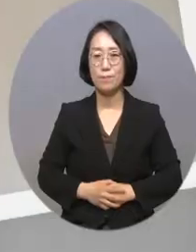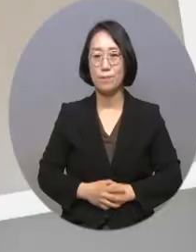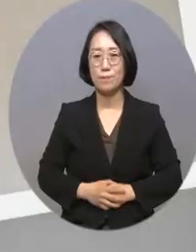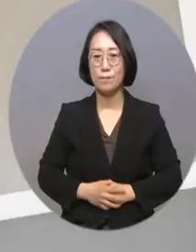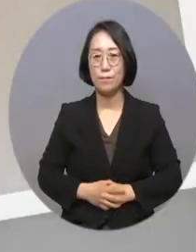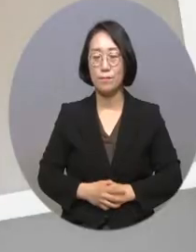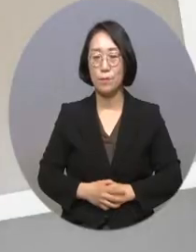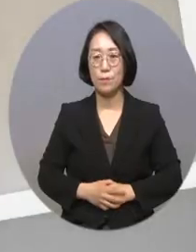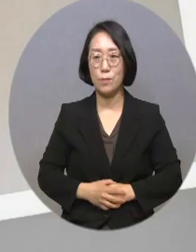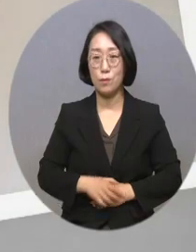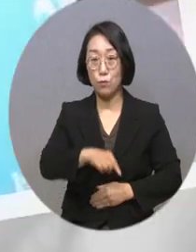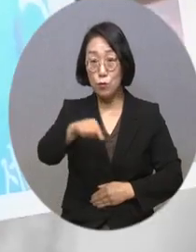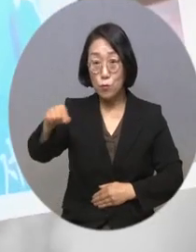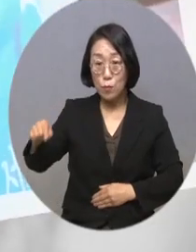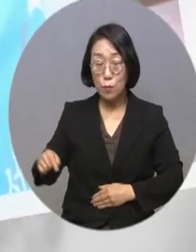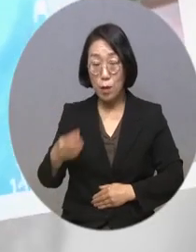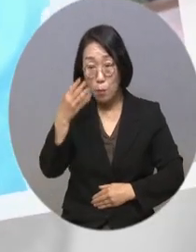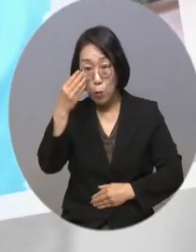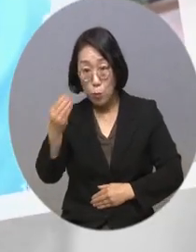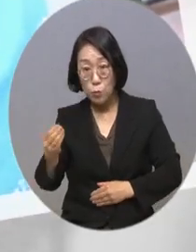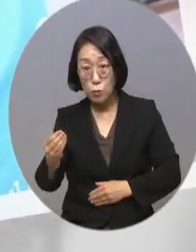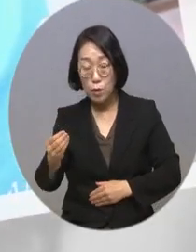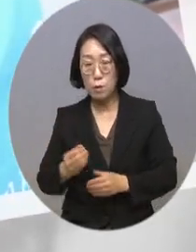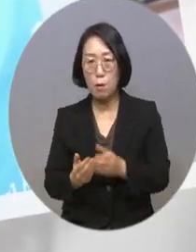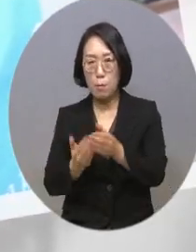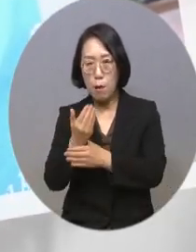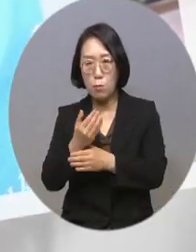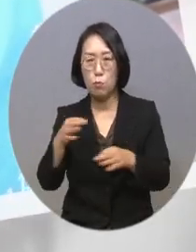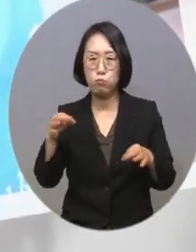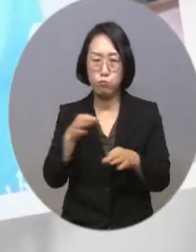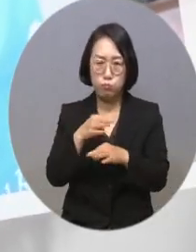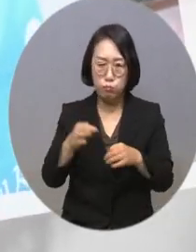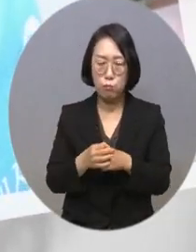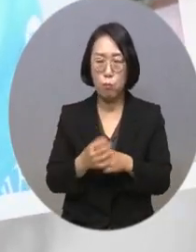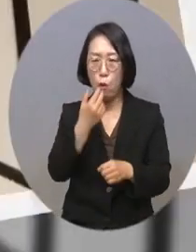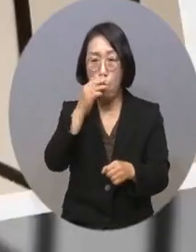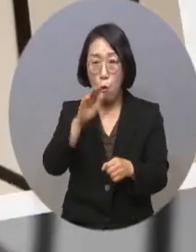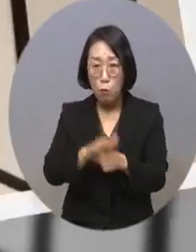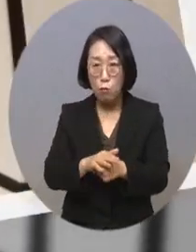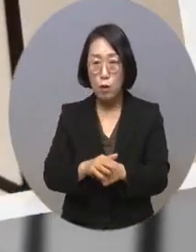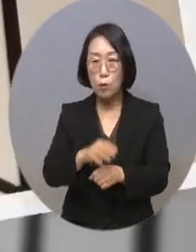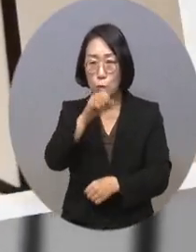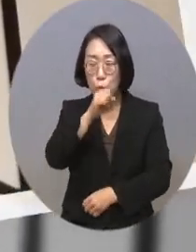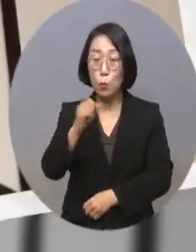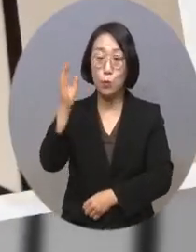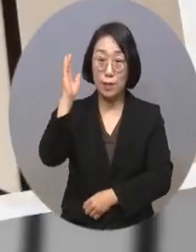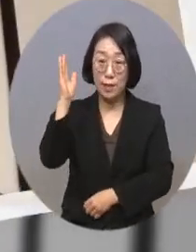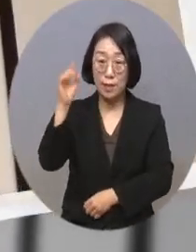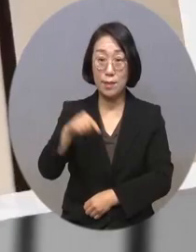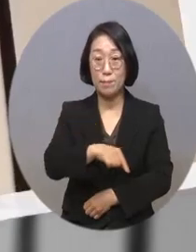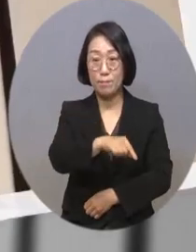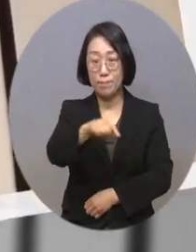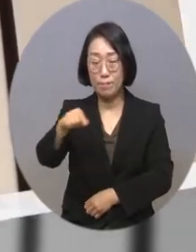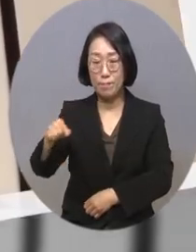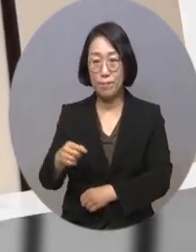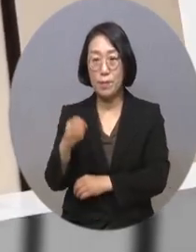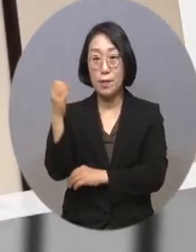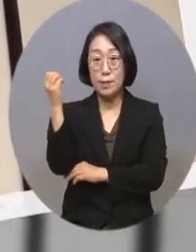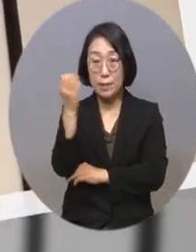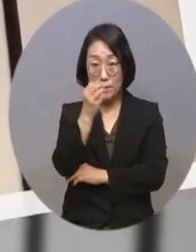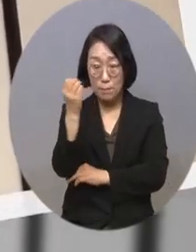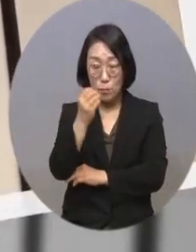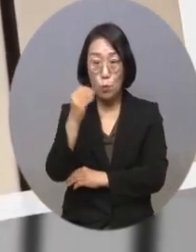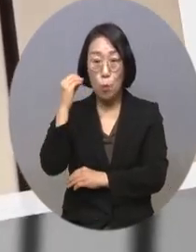우리 주변에서 일어나는 불공정한 사례부터 억울한 사연, 따뜻한 미담까지 장애인신문과